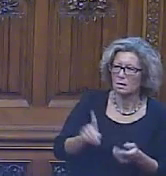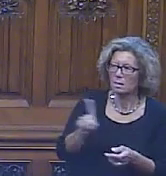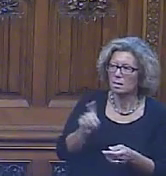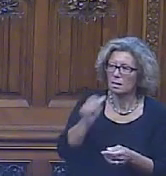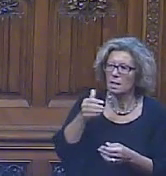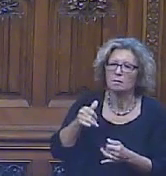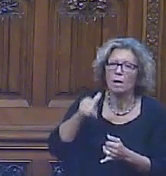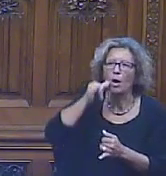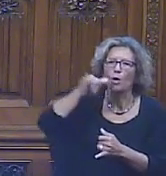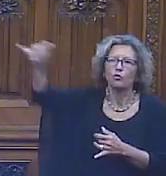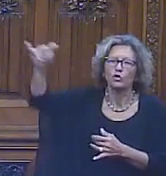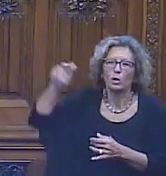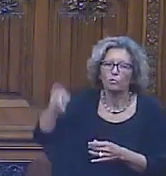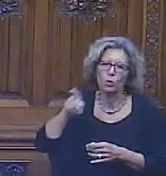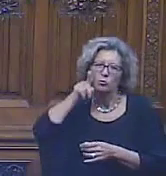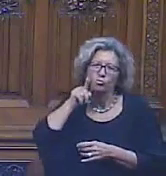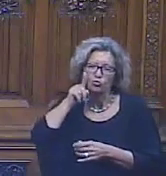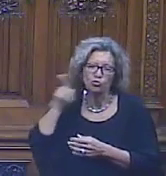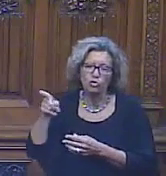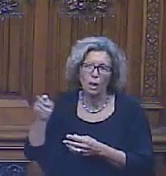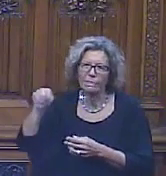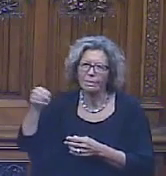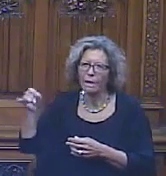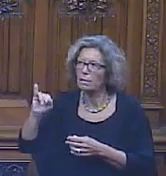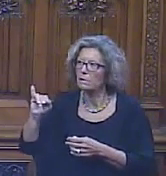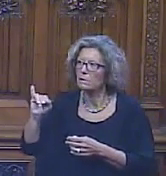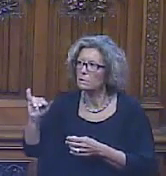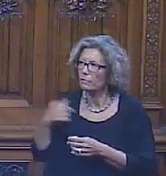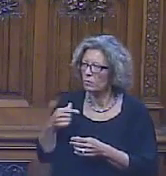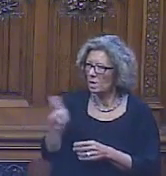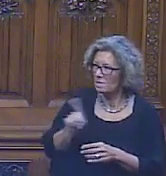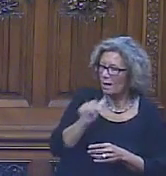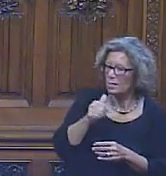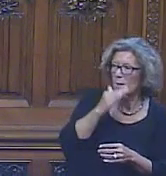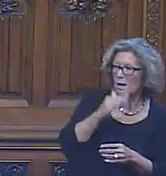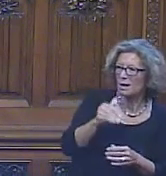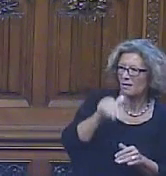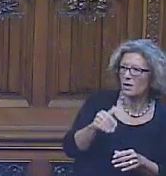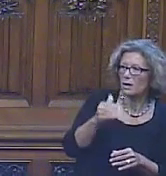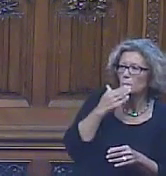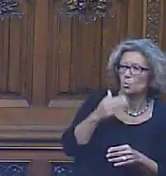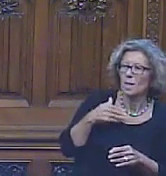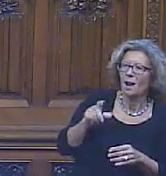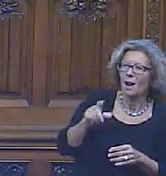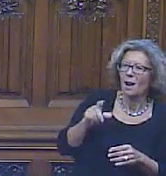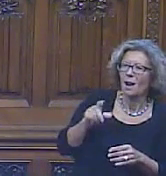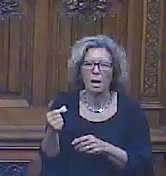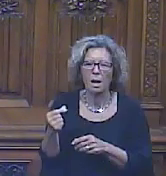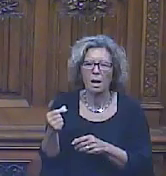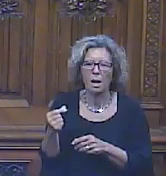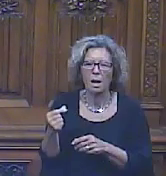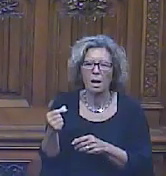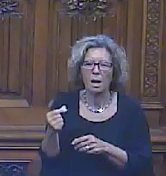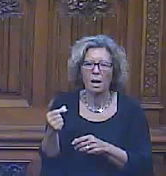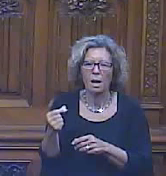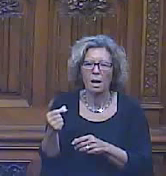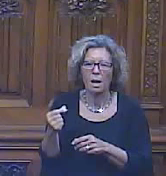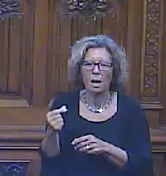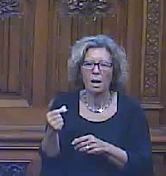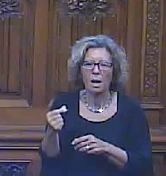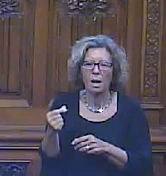keinen Aufschrei von den Genderinnen und so weiter. Ja? Wir dürfen nicht mehr reden, wie wir wollen. Wir müssen Lehrerinnen und Lehrer dürfen nicht mehr sagen, wir sind nur